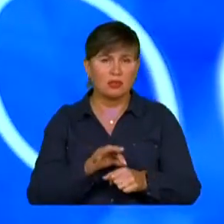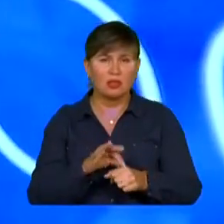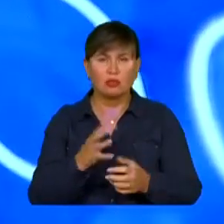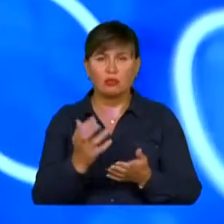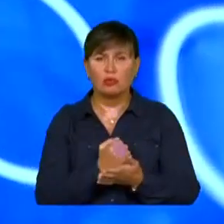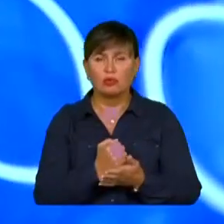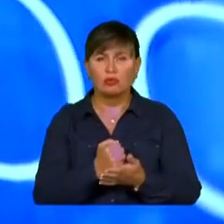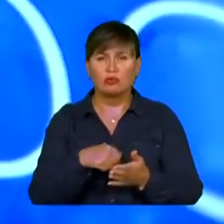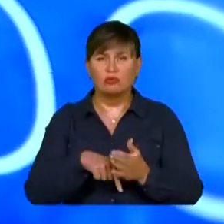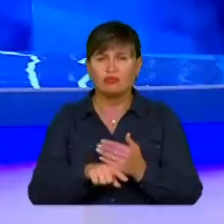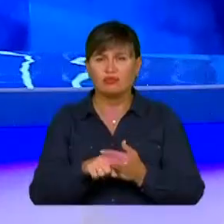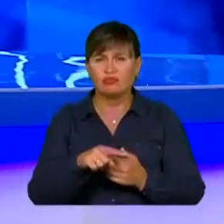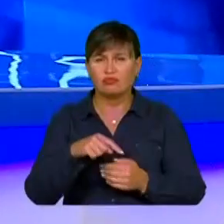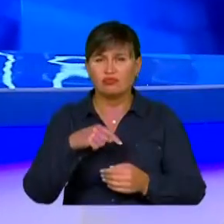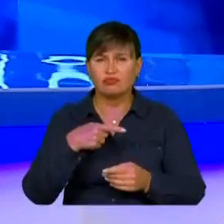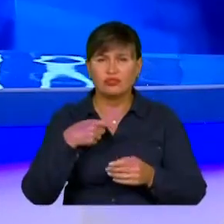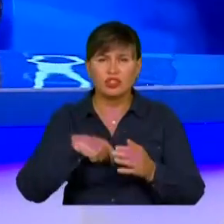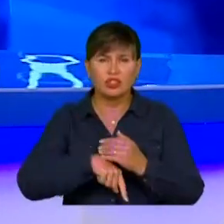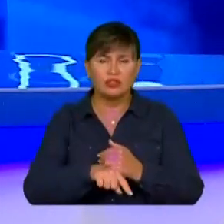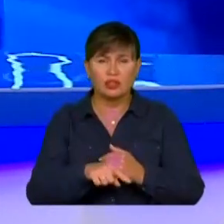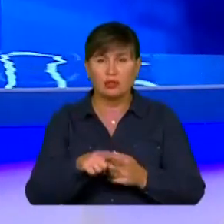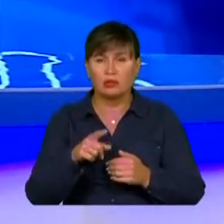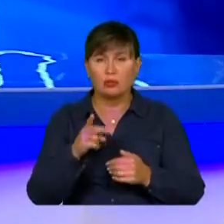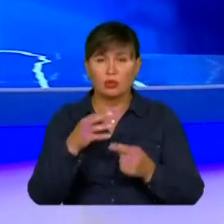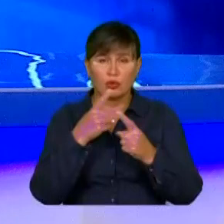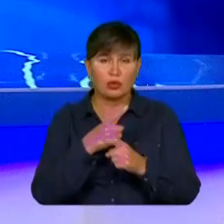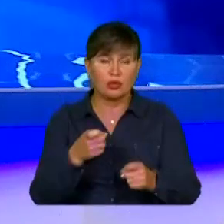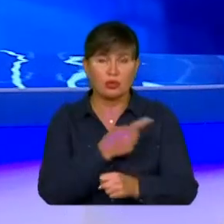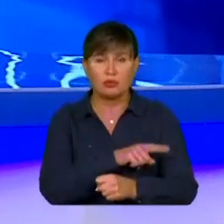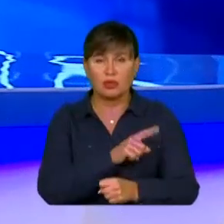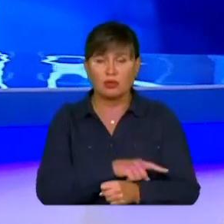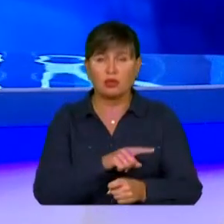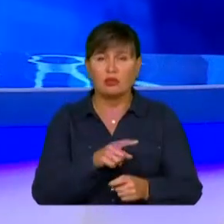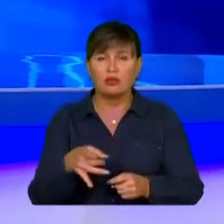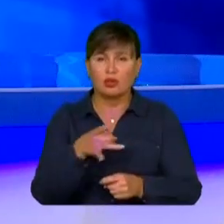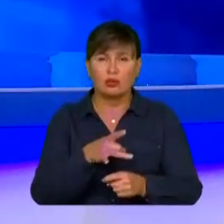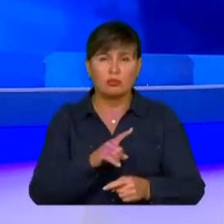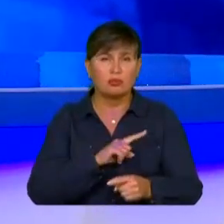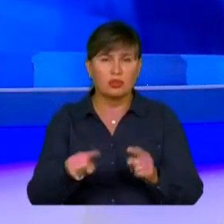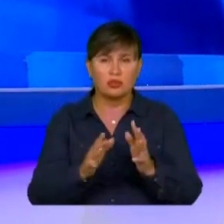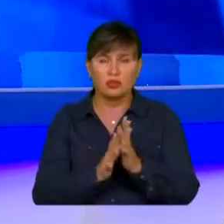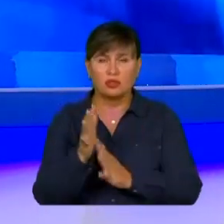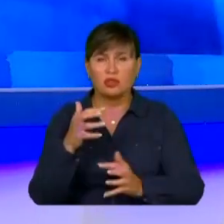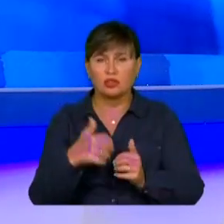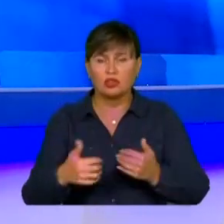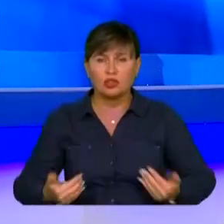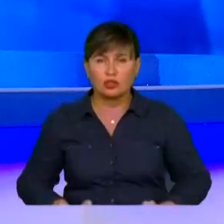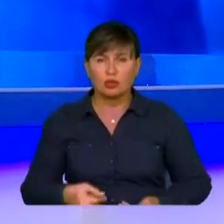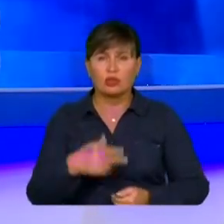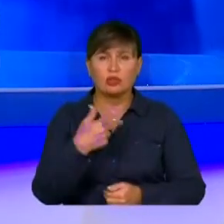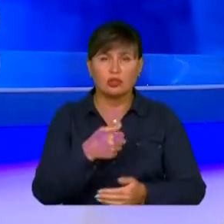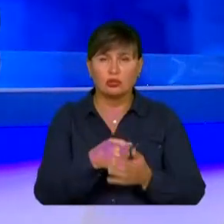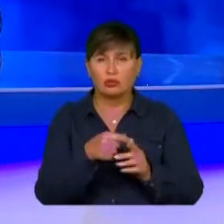вызванное личинками ленточных червей. По данным санэпидемиологов, в регионе резко возросла заболеваемость среди жителей от 30